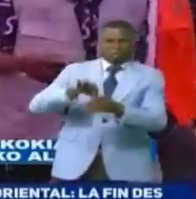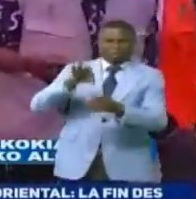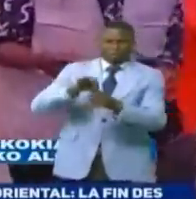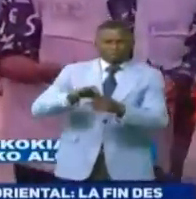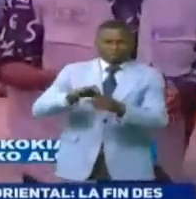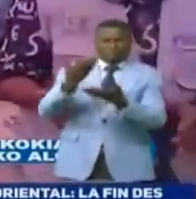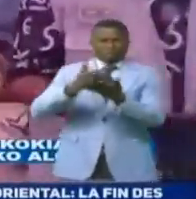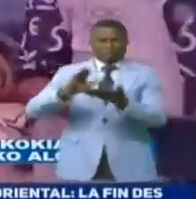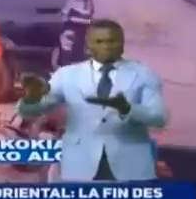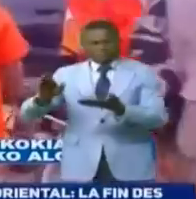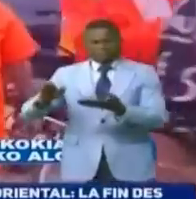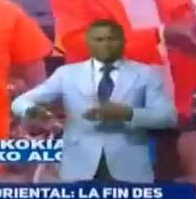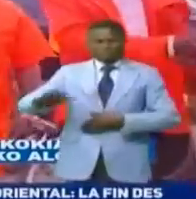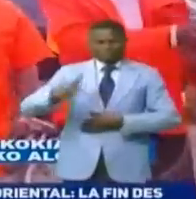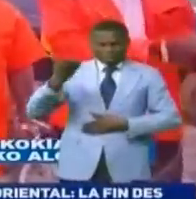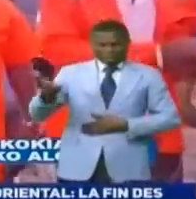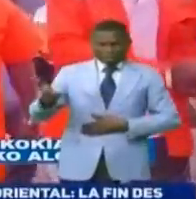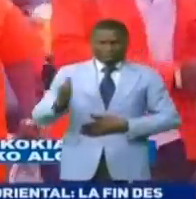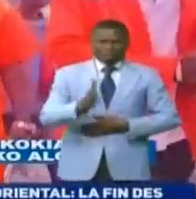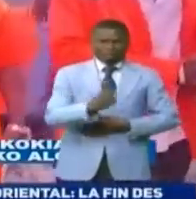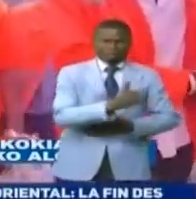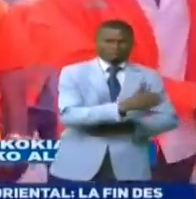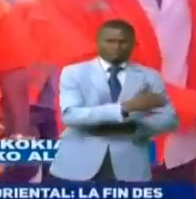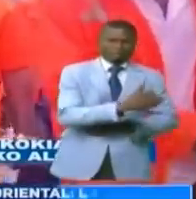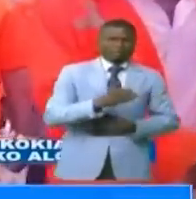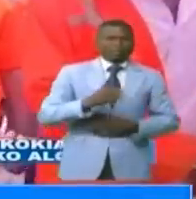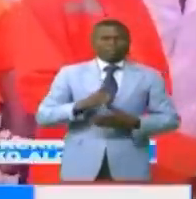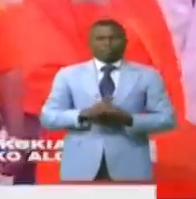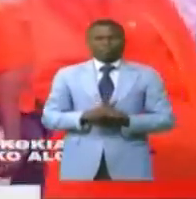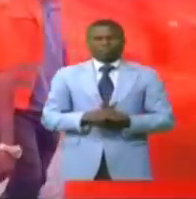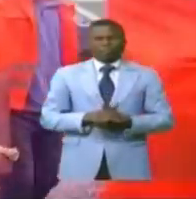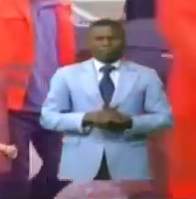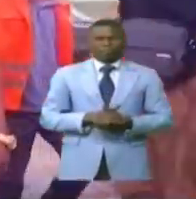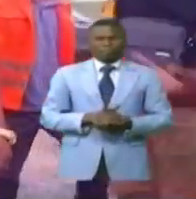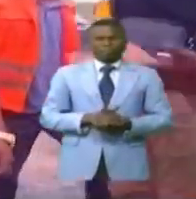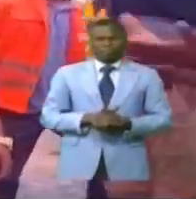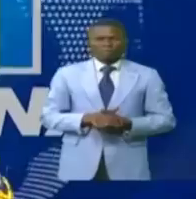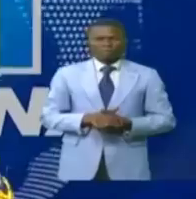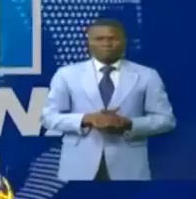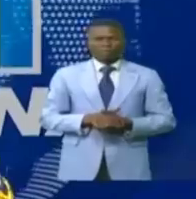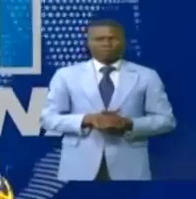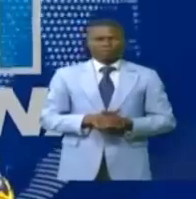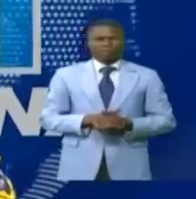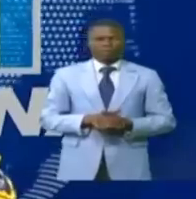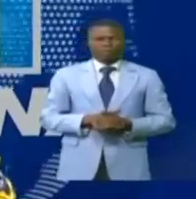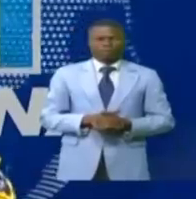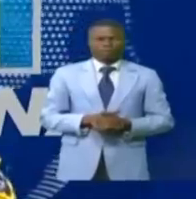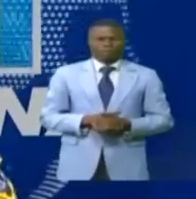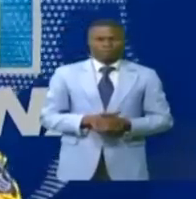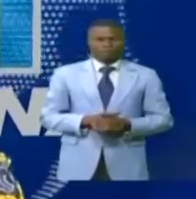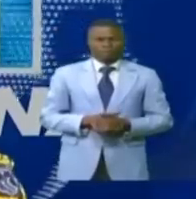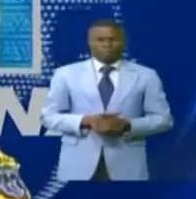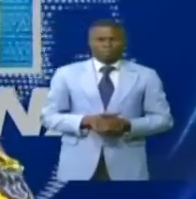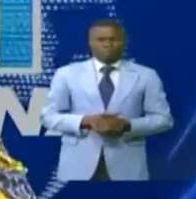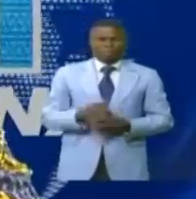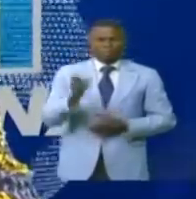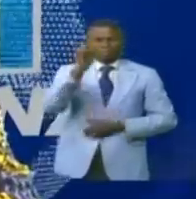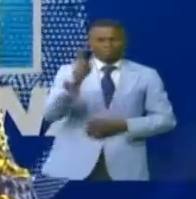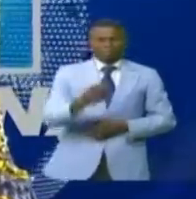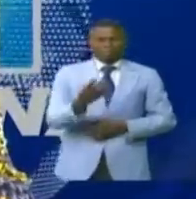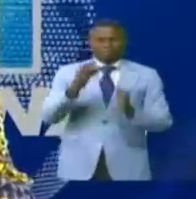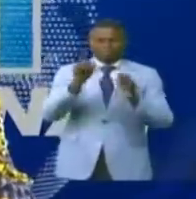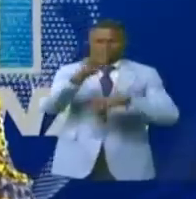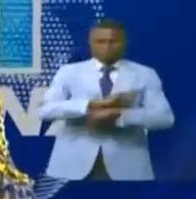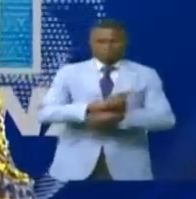cette partie du territoire de Miabi. Nous sommes dans la province du Kasaï oriental. Dans près de 30 jours, un